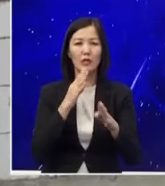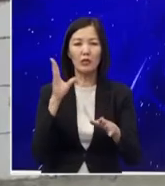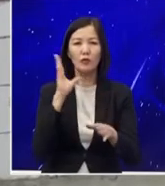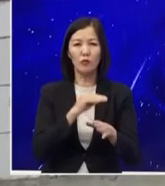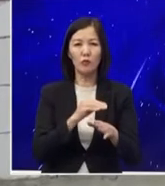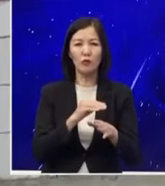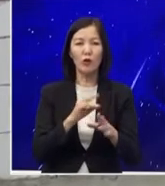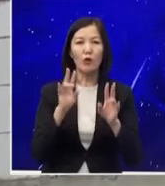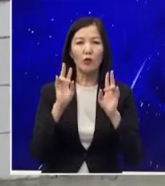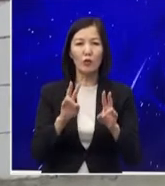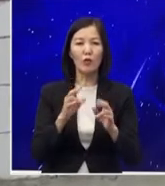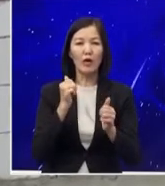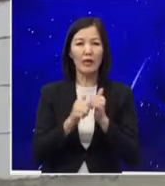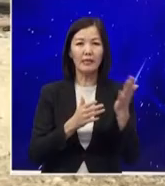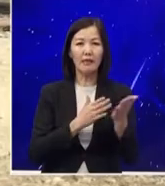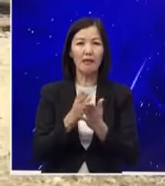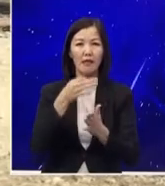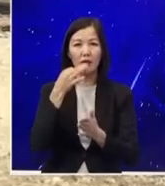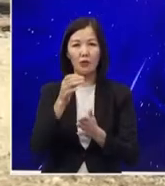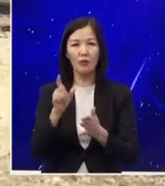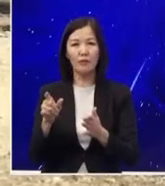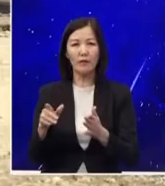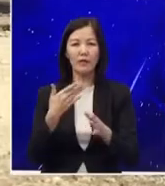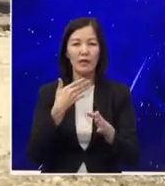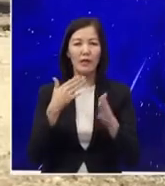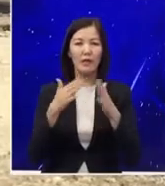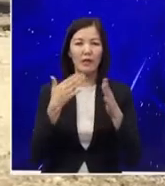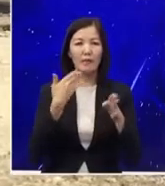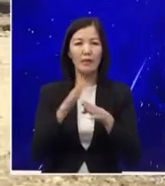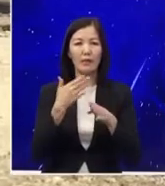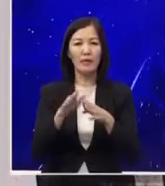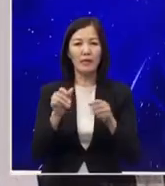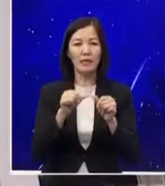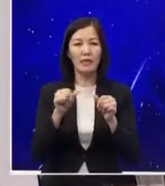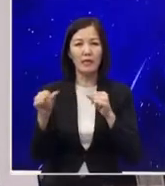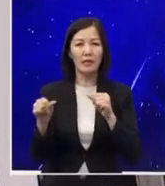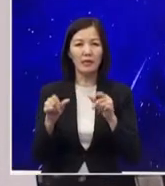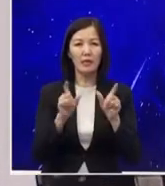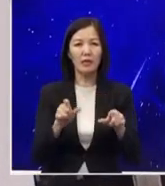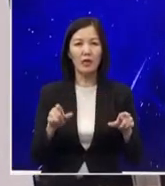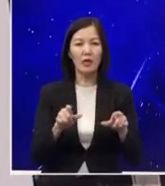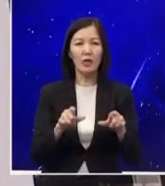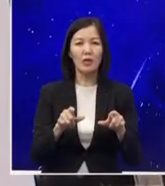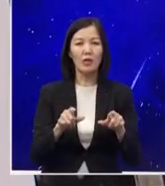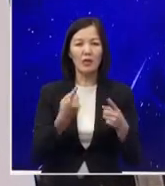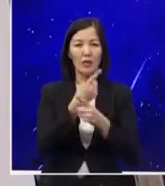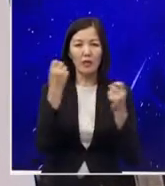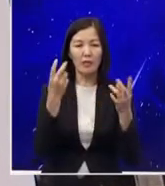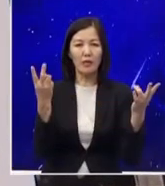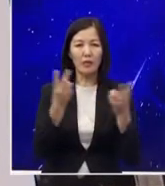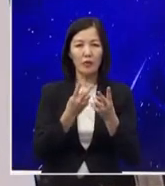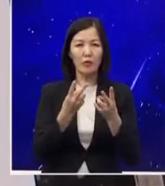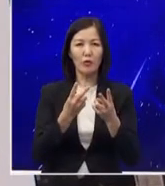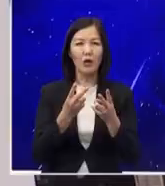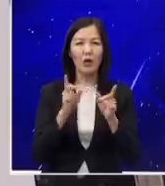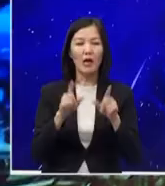кезекке тұруы мүмкін. Әр саладағы жауапты мамандар ипотекалық несиелеудің артықшылықтары туралы азаматтарды хабардар етуі тиіс. Осы